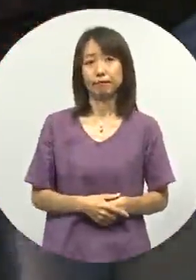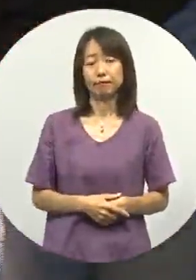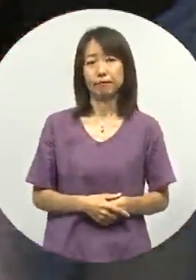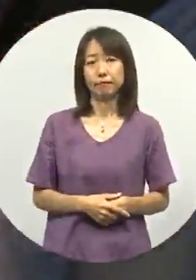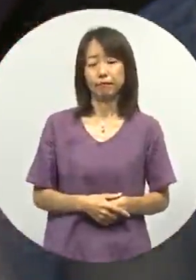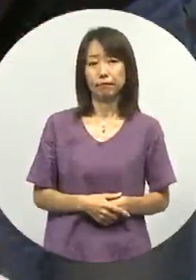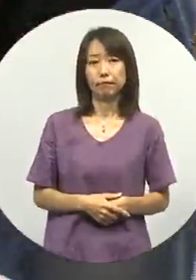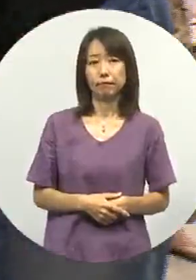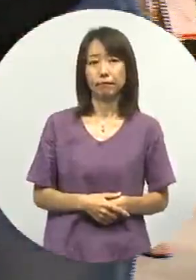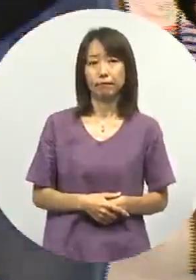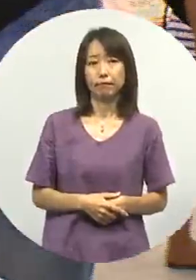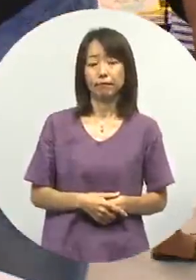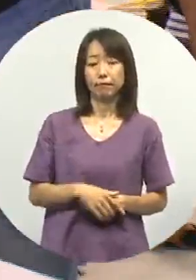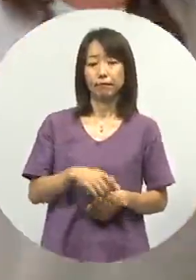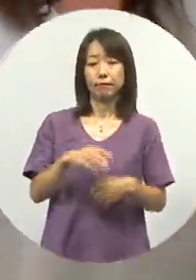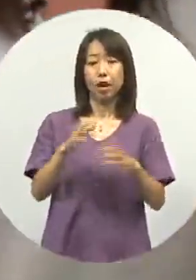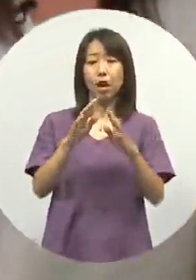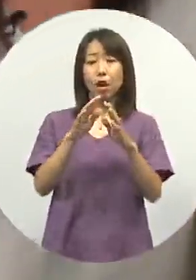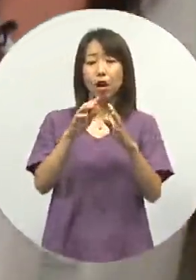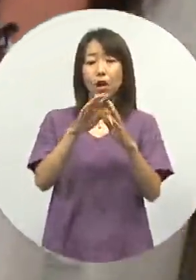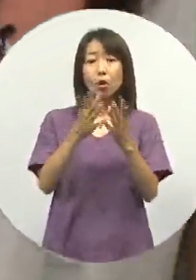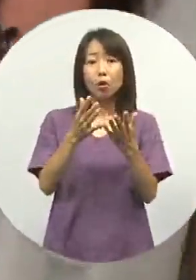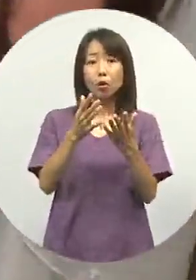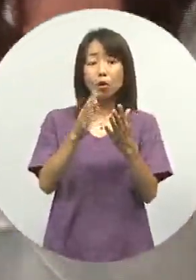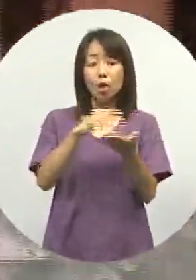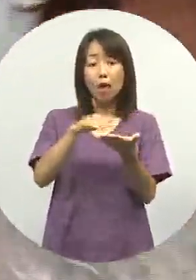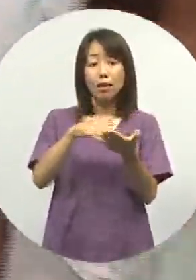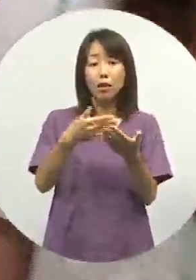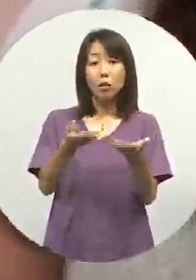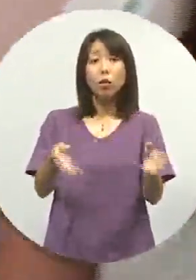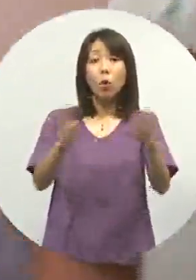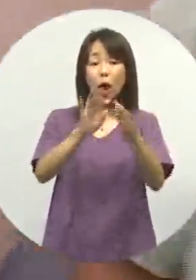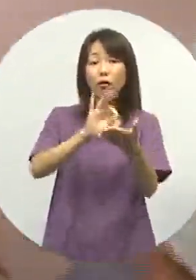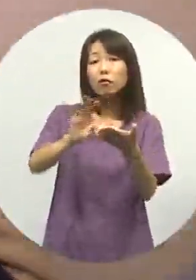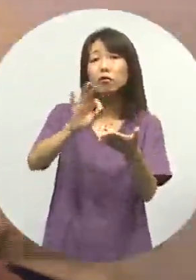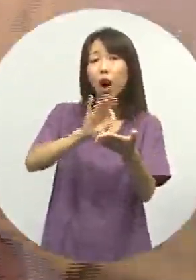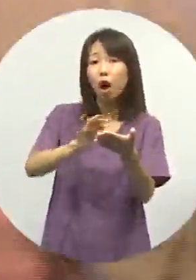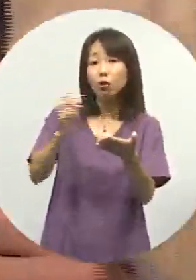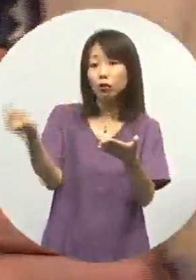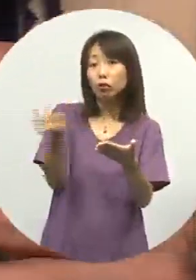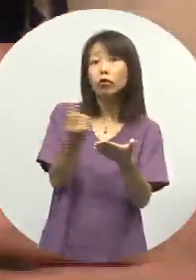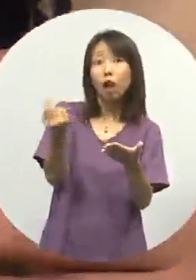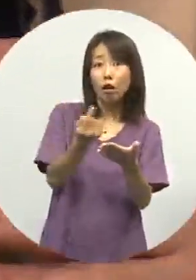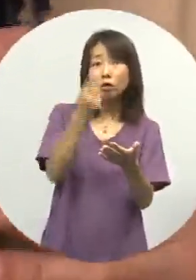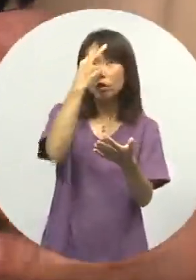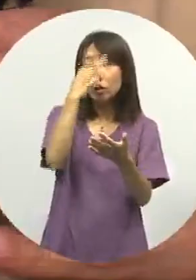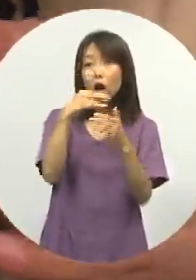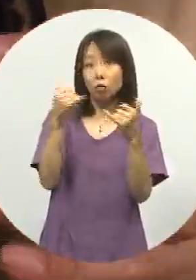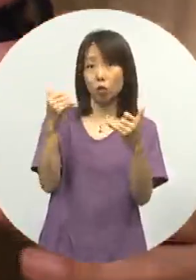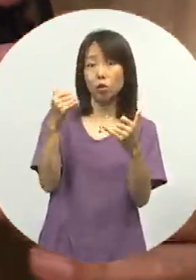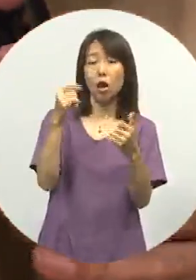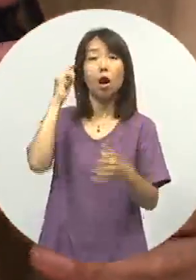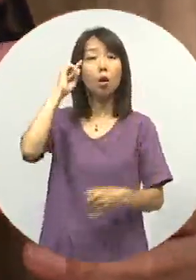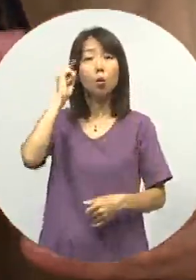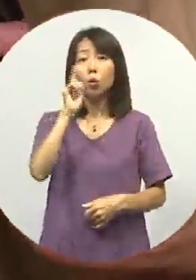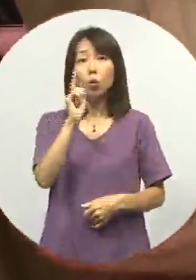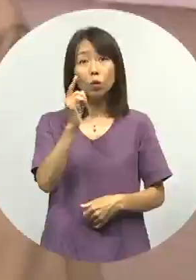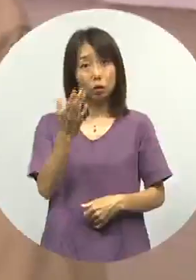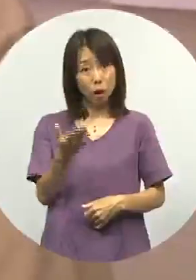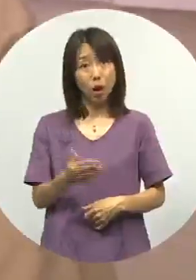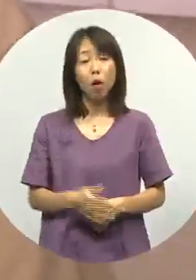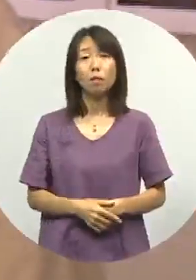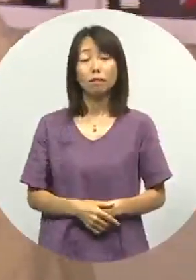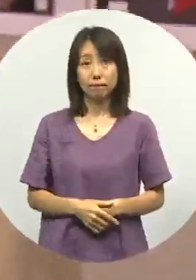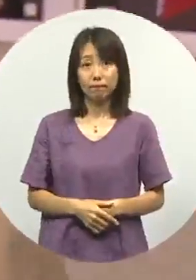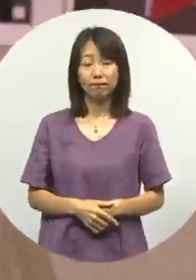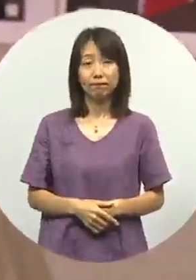展示図書館を利用する視覚障害者の方々は今回のイベントをどう思ったのでしょうか？ 今